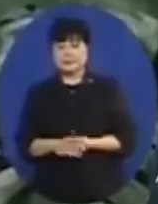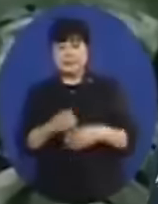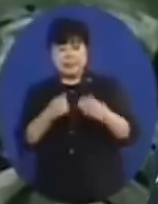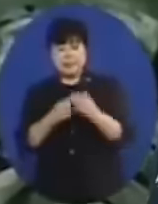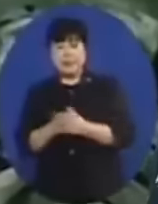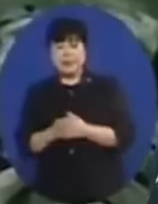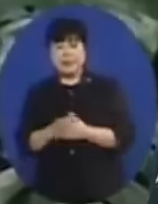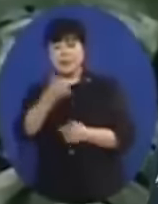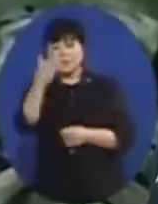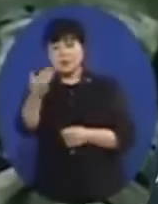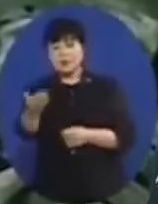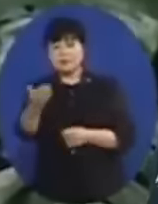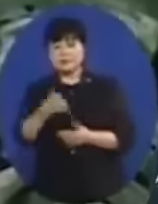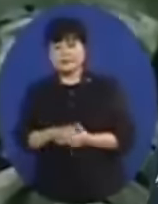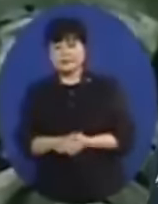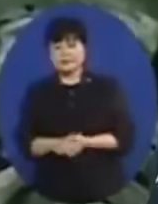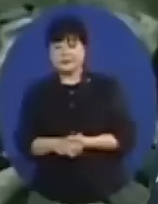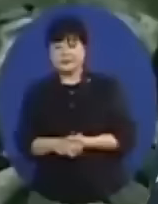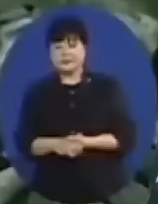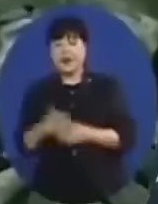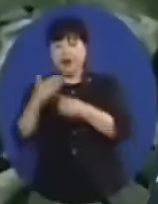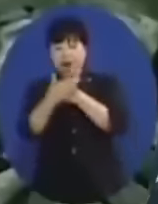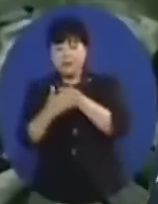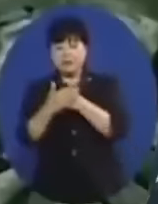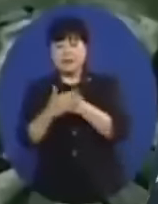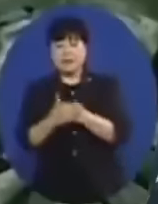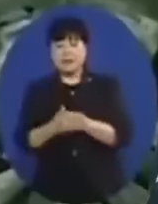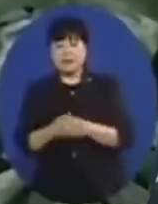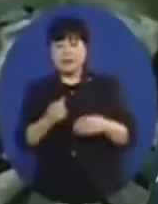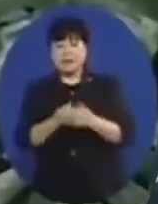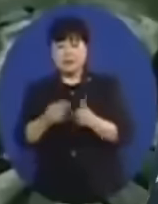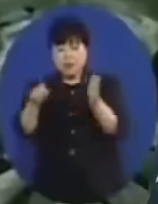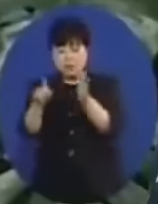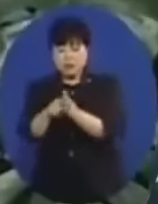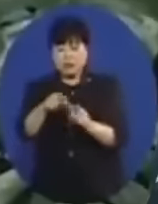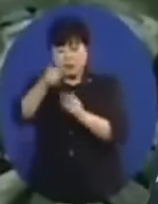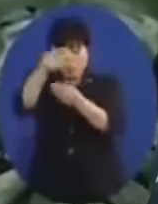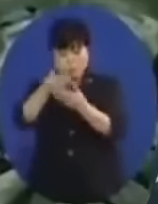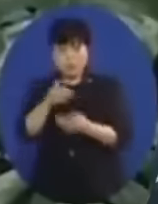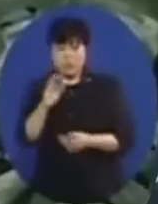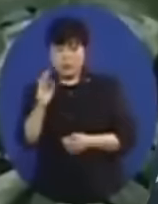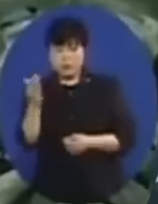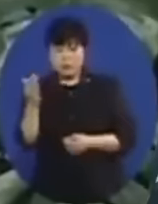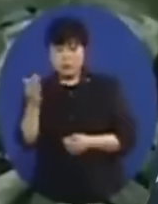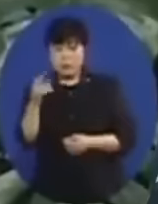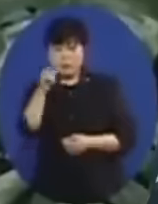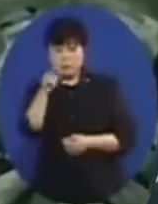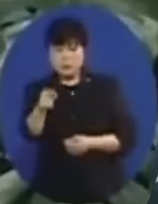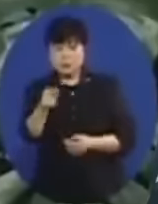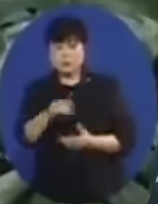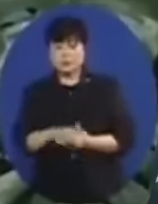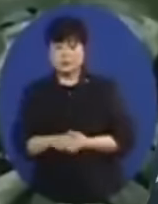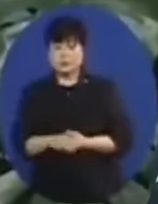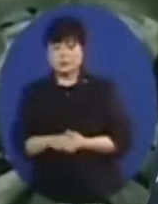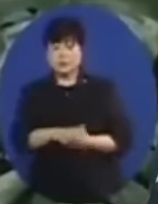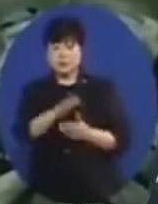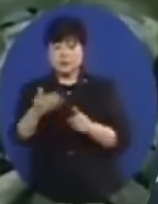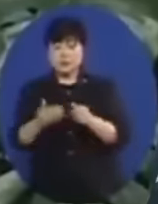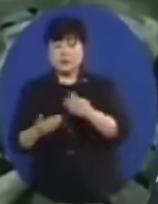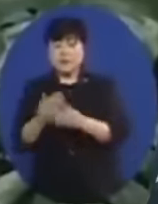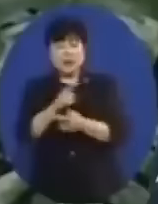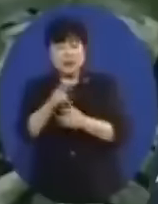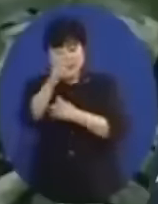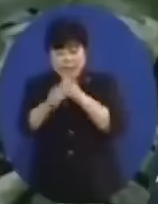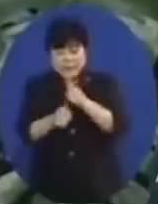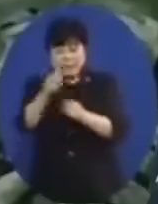그러므로 여러분 그 은혜를 인하여 믿음으로 말미암아 구원을 얻었은즉 이것이 우리에게서 난 것이